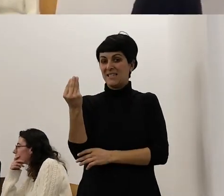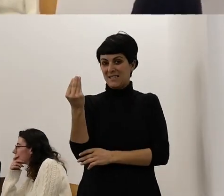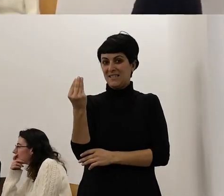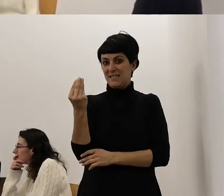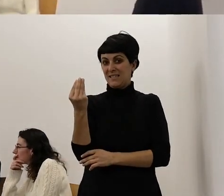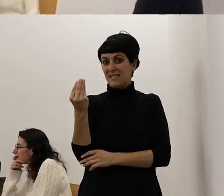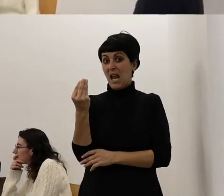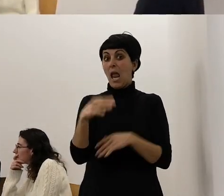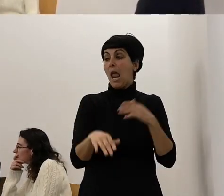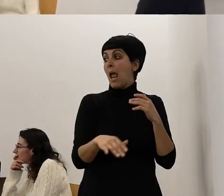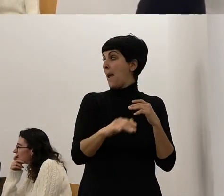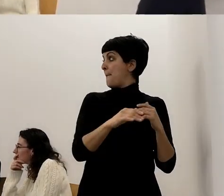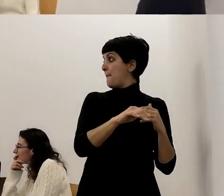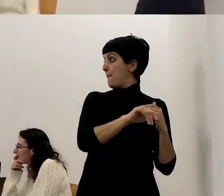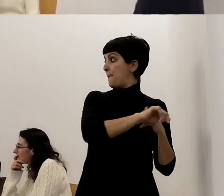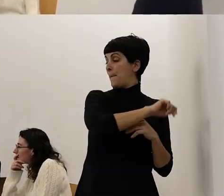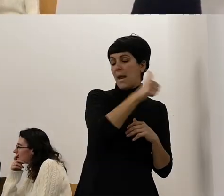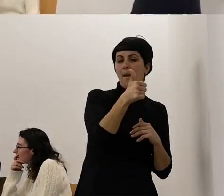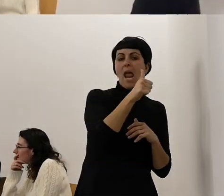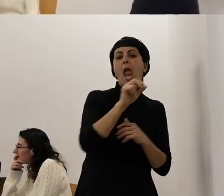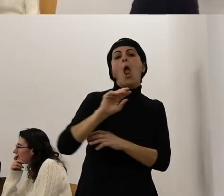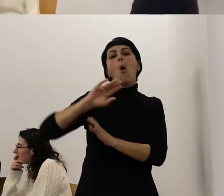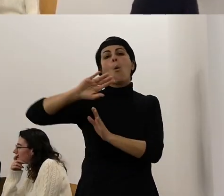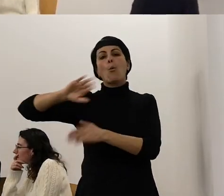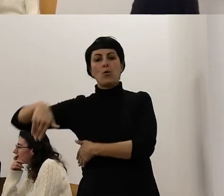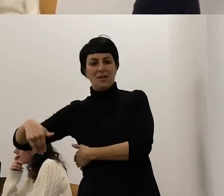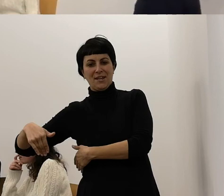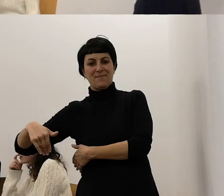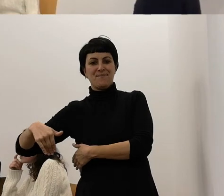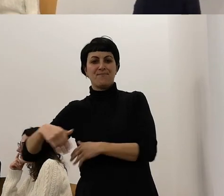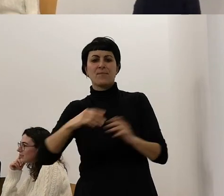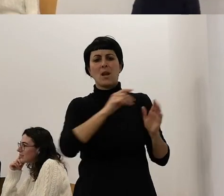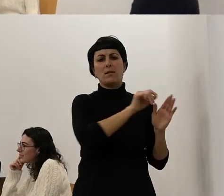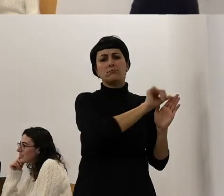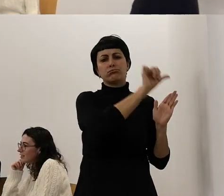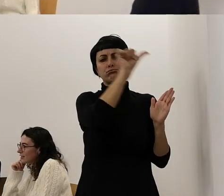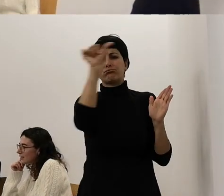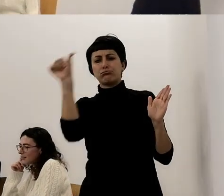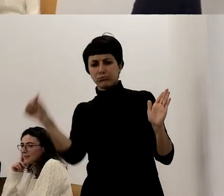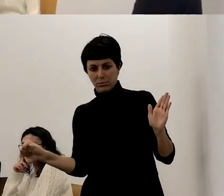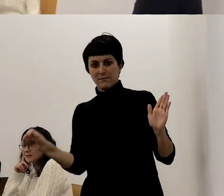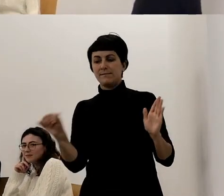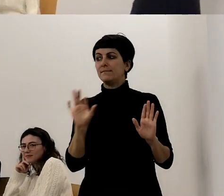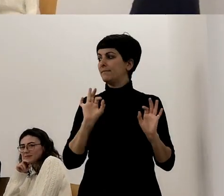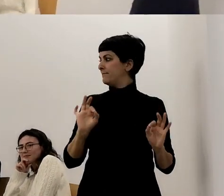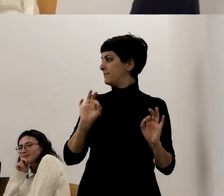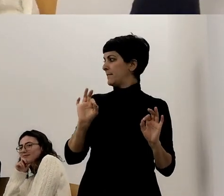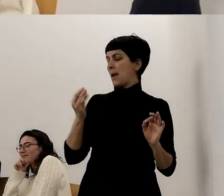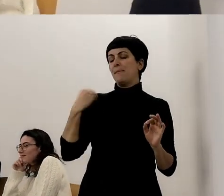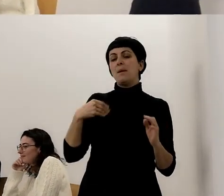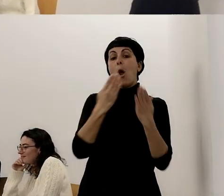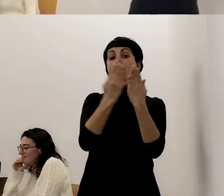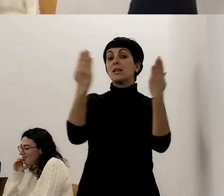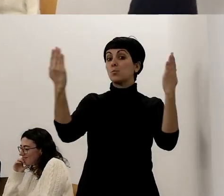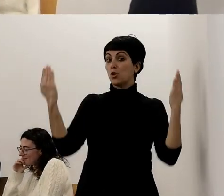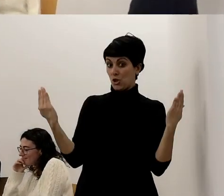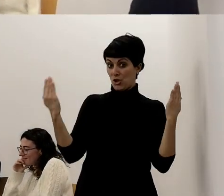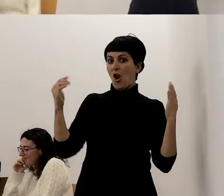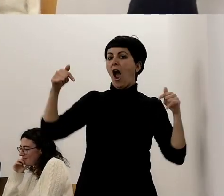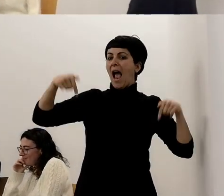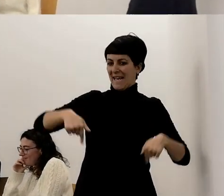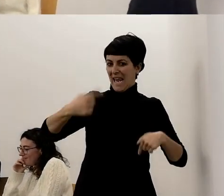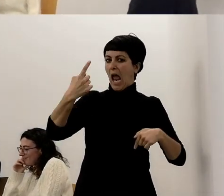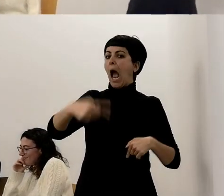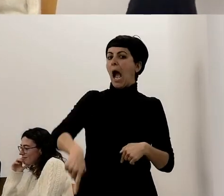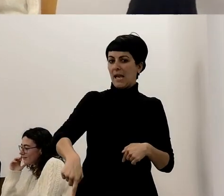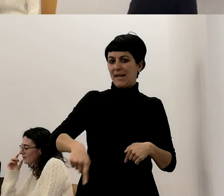el primer i l'últim, tant els gegants grans com els gegants petits, que està englobat en aquesta exposició que tenim aquí per les